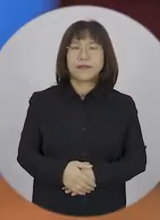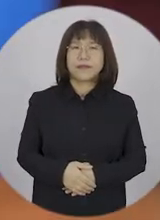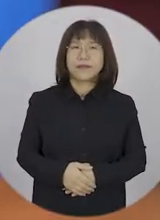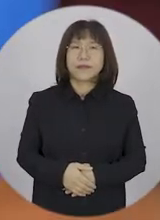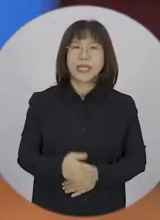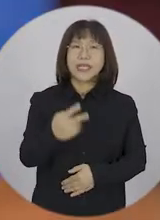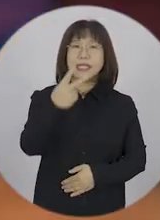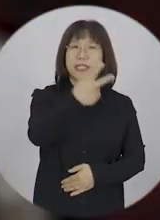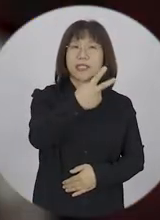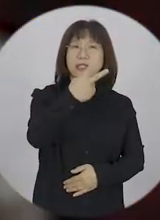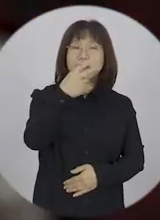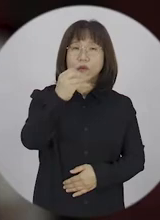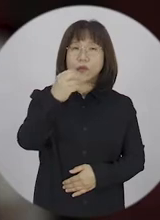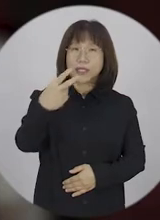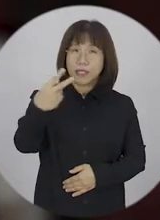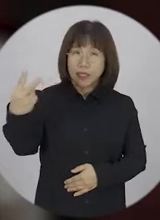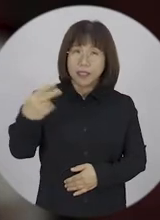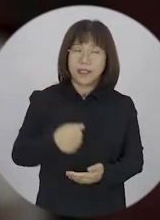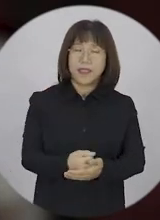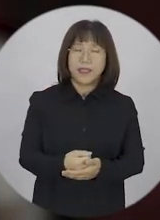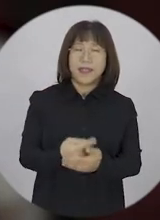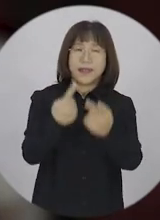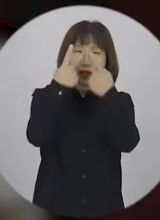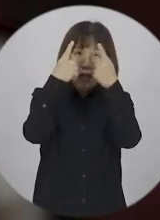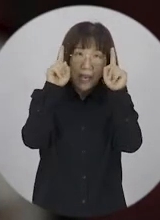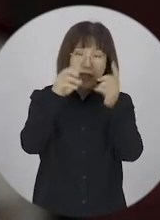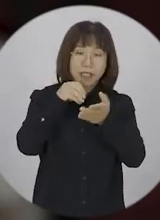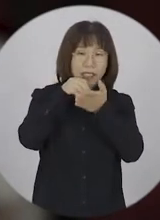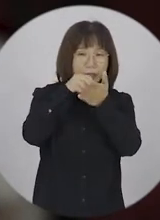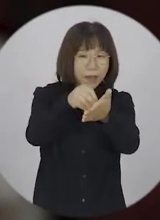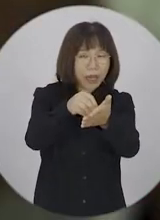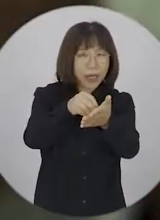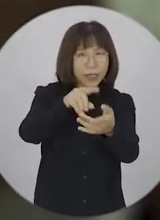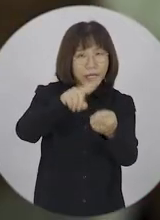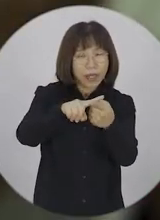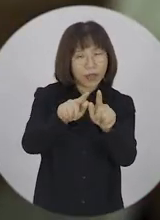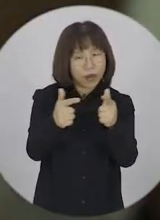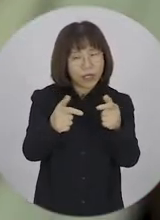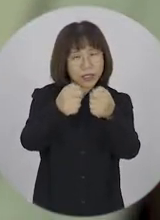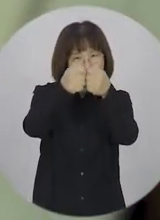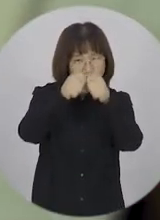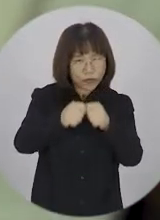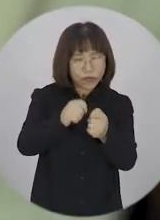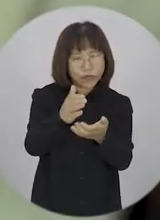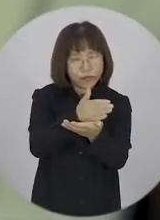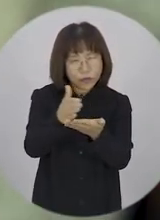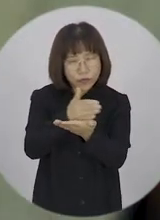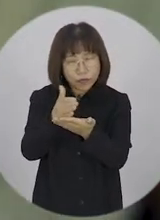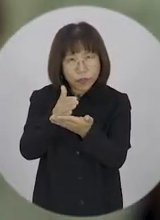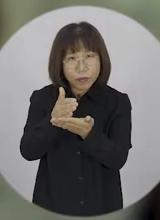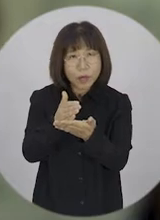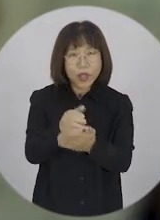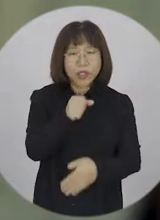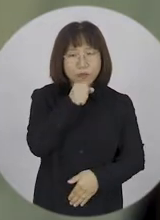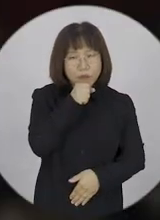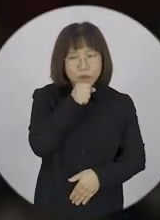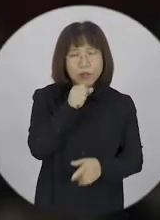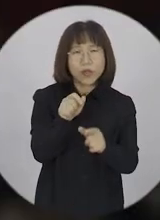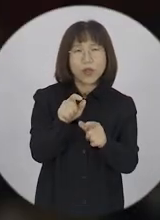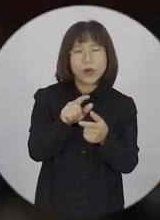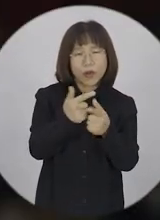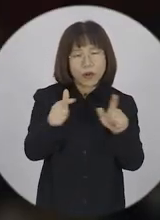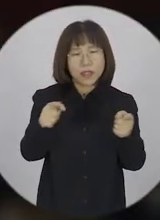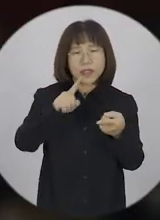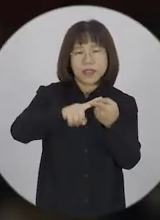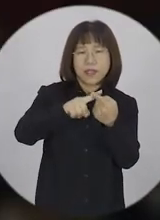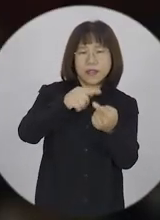오릅니다 융융 9 강사는 강의에서 2022 학년도 정시 특징 및 전망 분석 대입전략